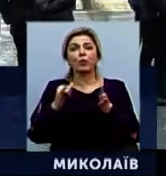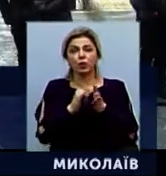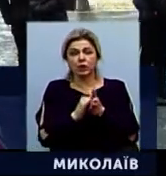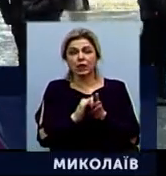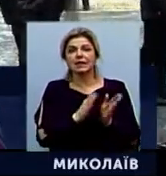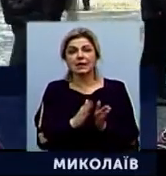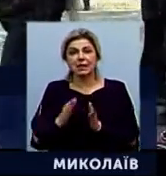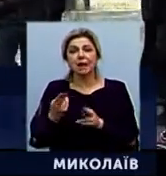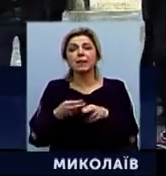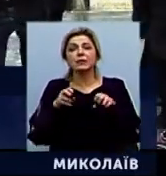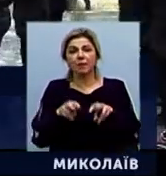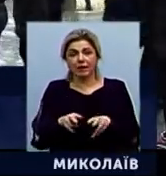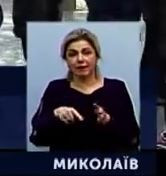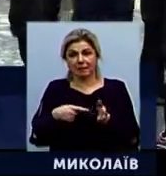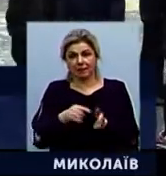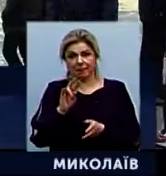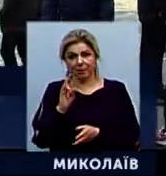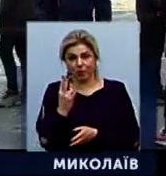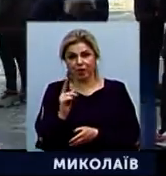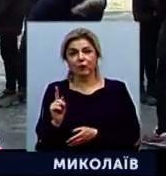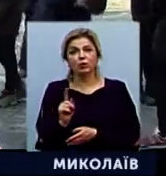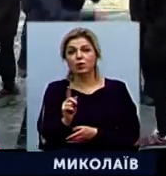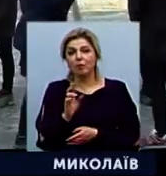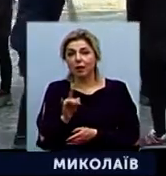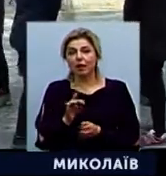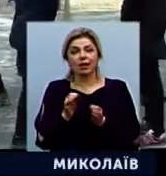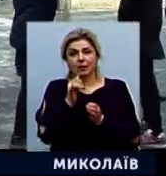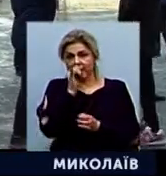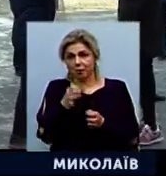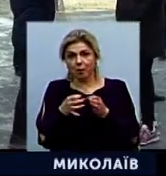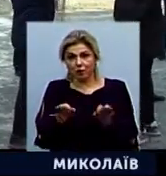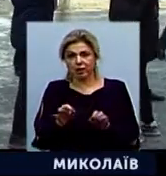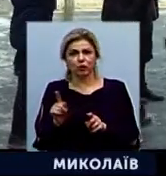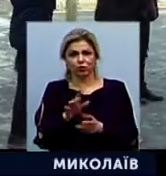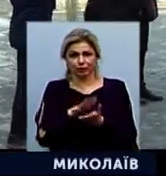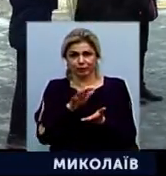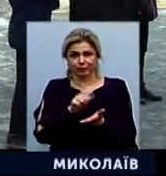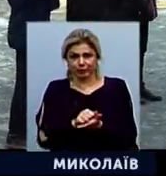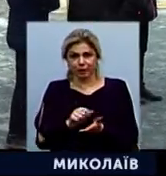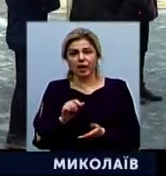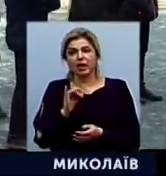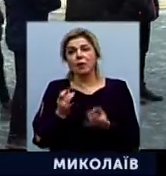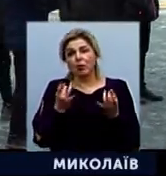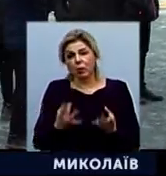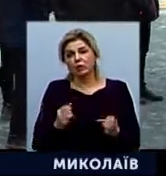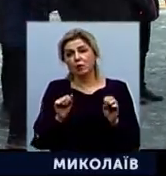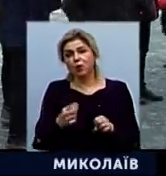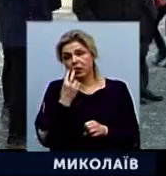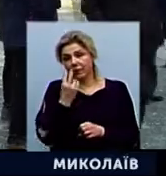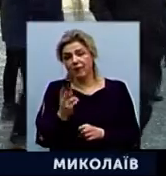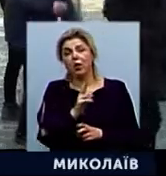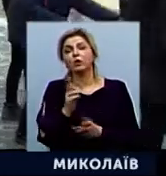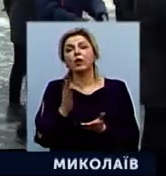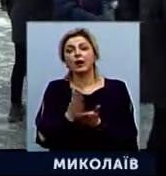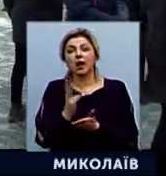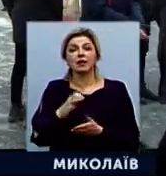«Безпечне місто Миколаїв», для того, щоб не допустити актів вандалізму, та щоб можна було просто дивитися, хто є на